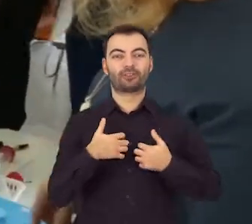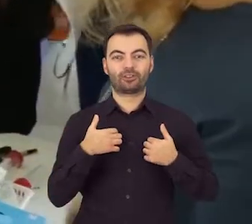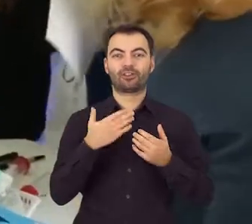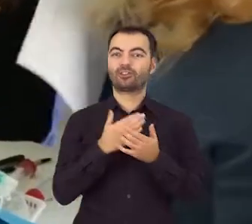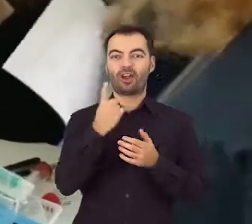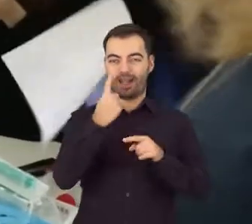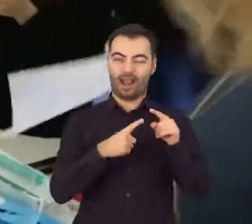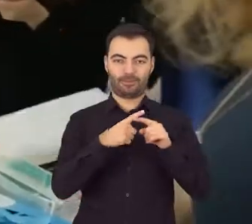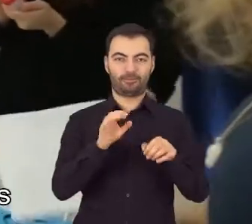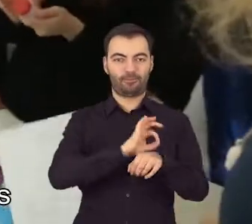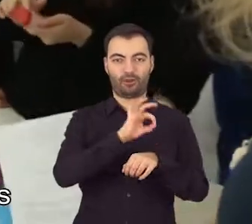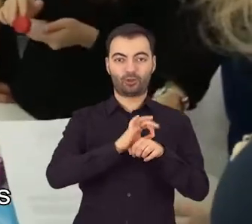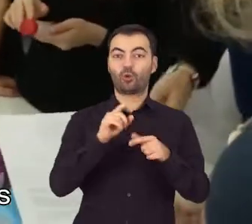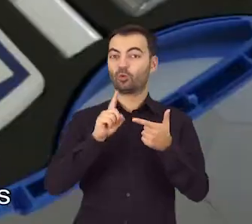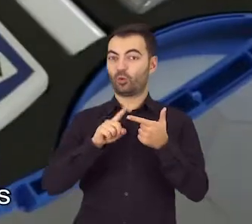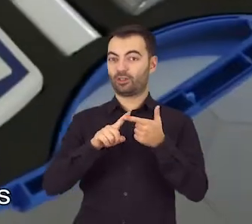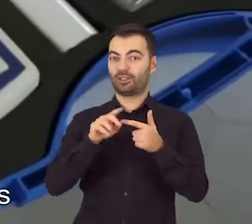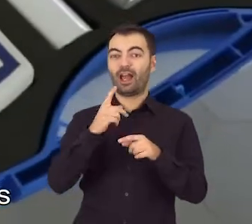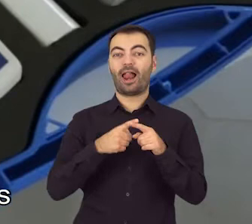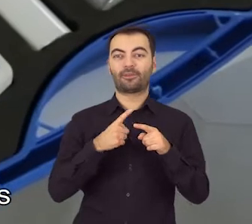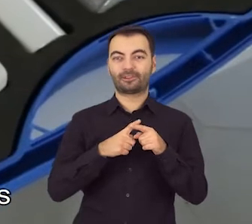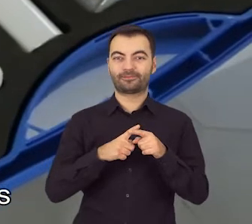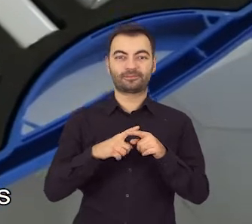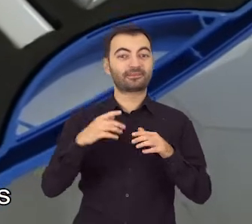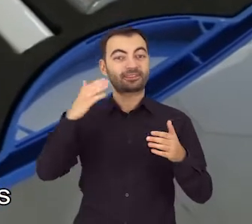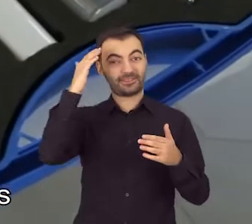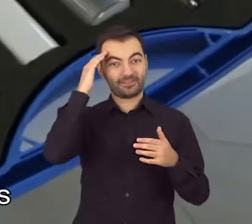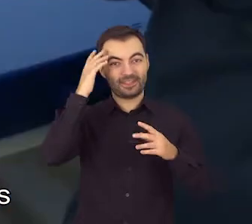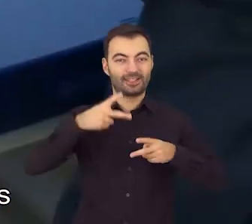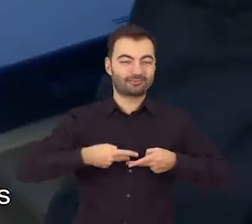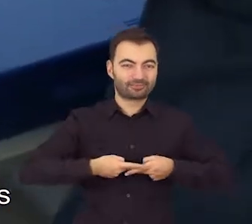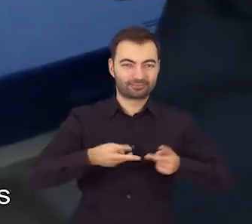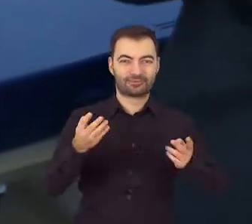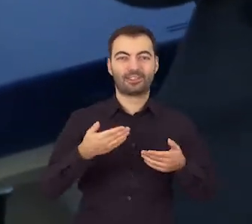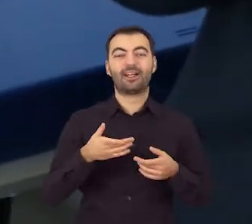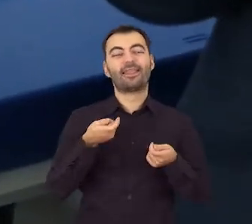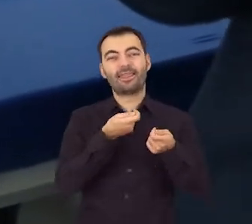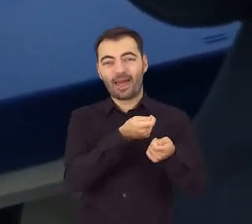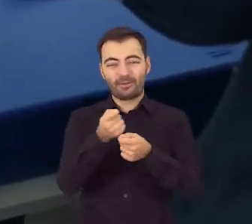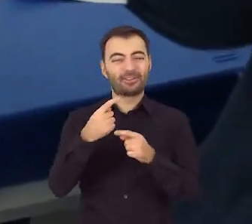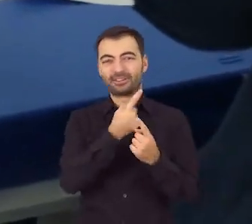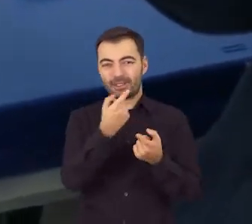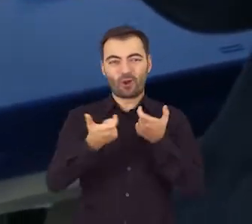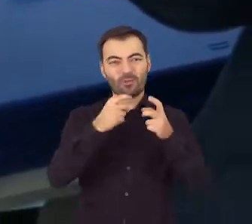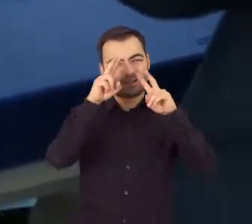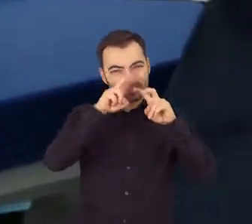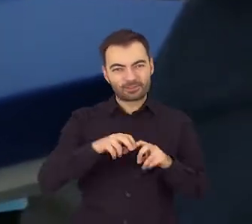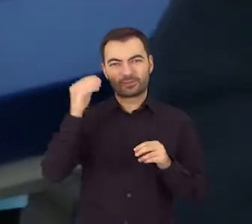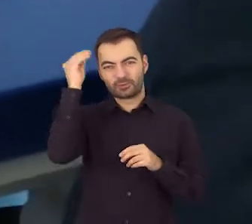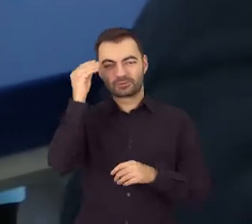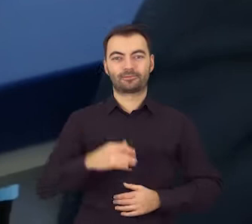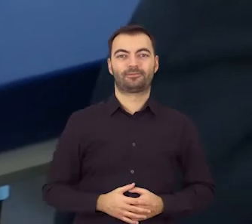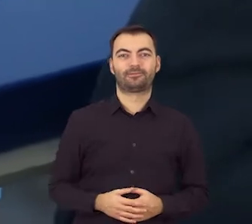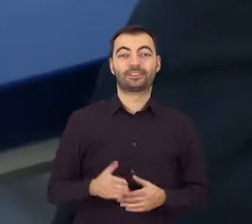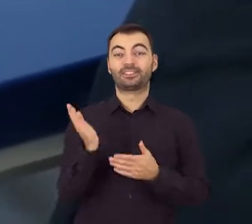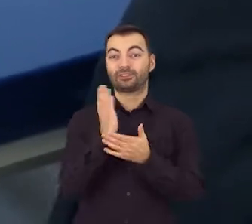części projektu. Drugą, równie istotną, było dzielenie się wiedzą i zachęcanie do własnych badań naukowych i eksperymentów.